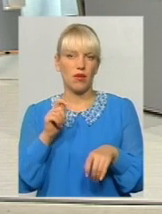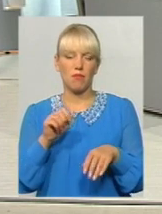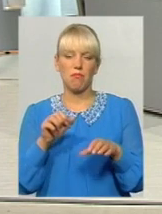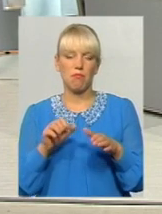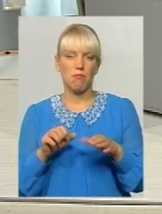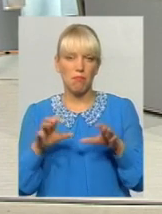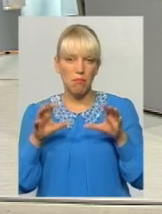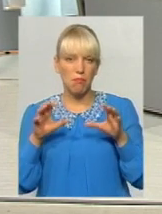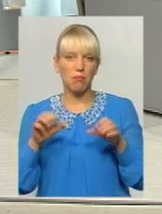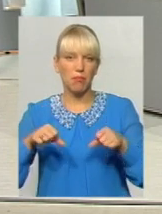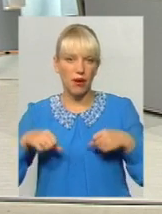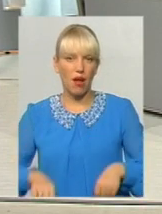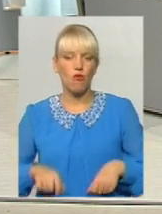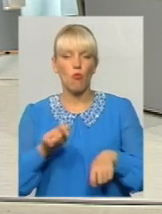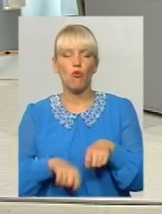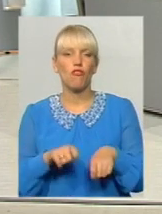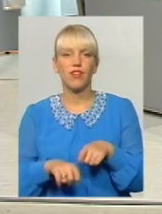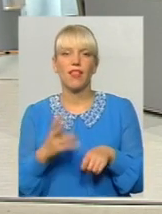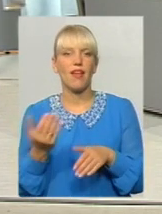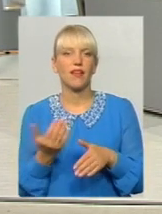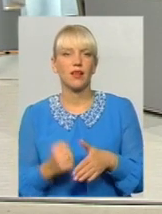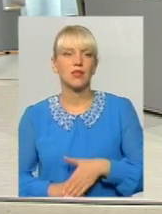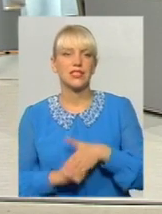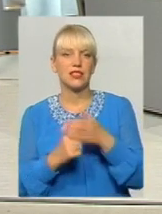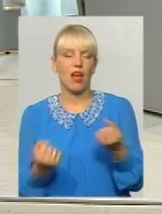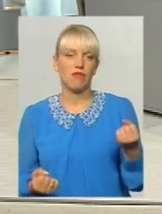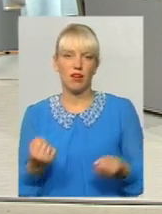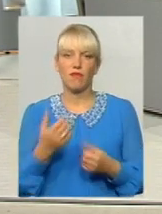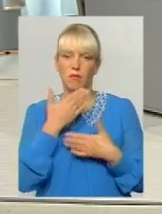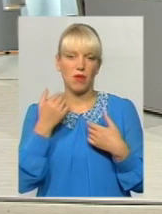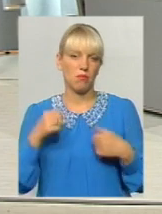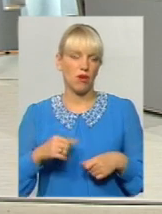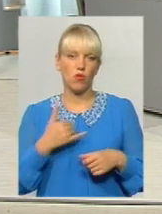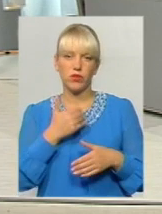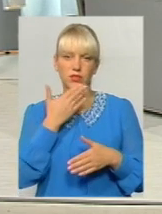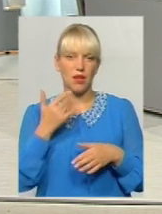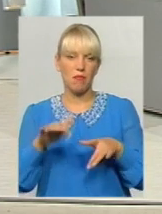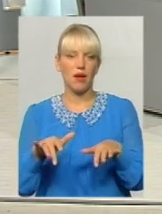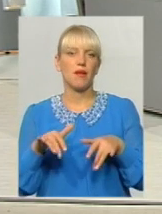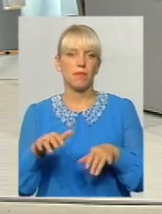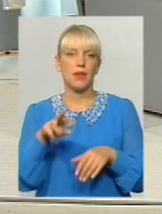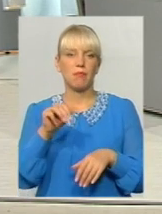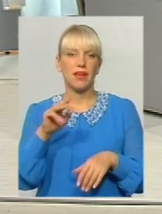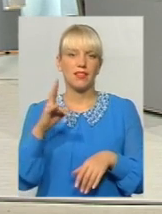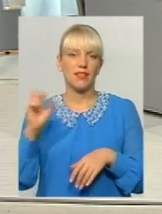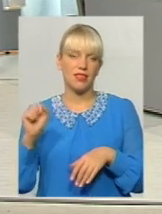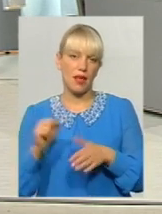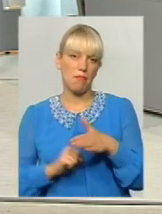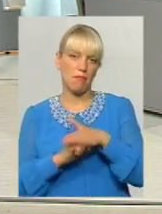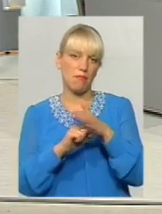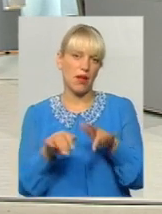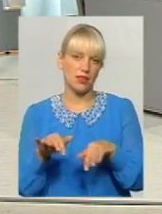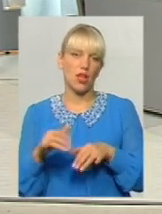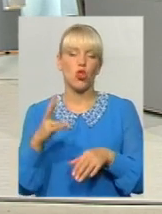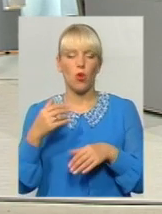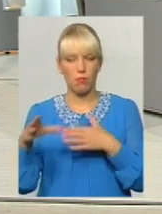яких підставах оцей водій керує цим автомобілем? Ні. Немає права, тому що, на жаль, в нас немає бази митників, але ми, тим не паче, з ними все ж